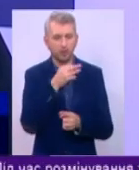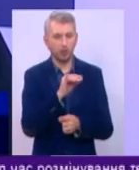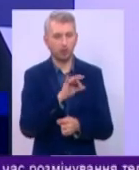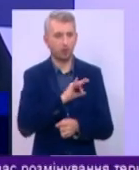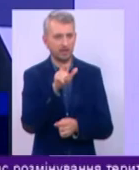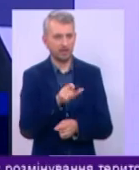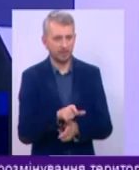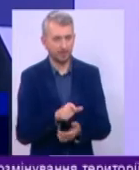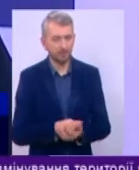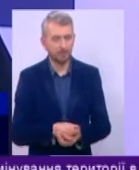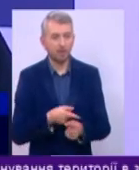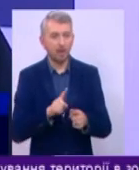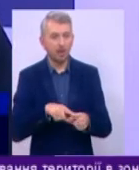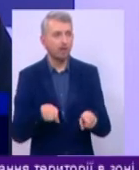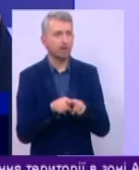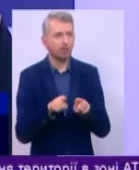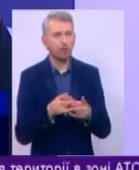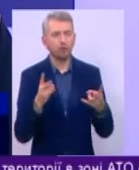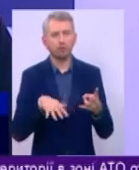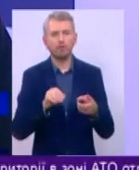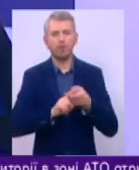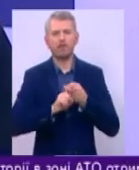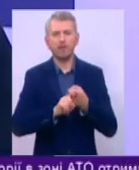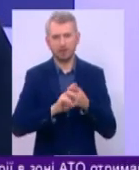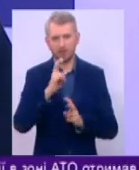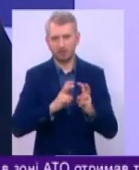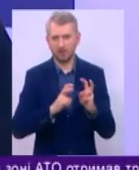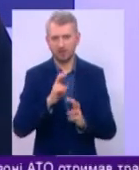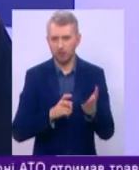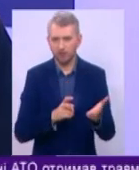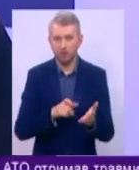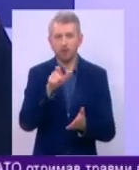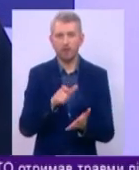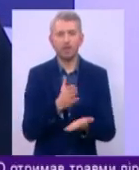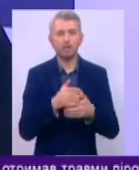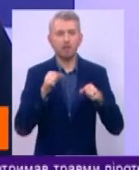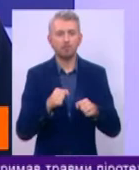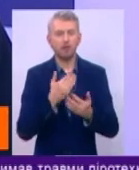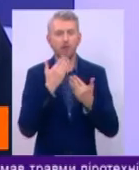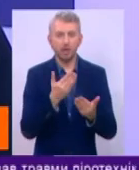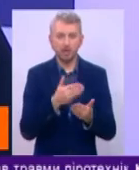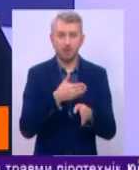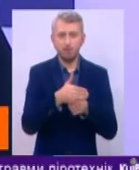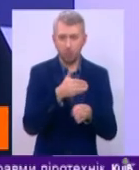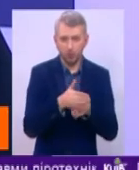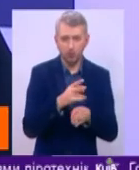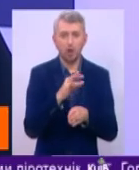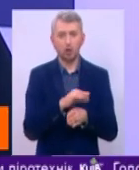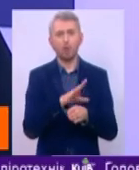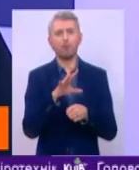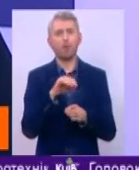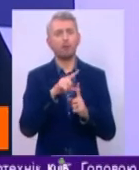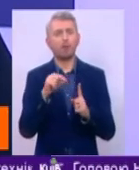юрист. То есть это все равно нужно, это все завязано с производством. Человек имеет право обратиться и позже на травму. Но вообще по